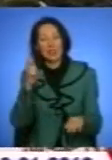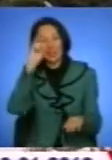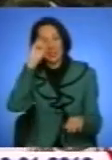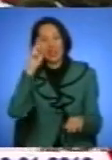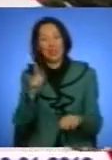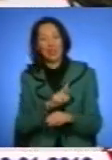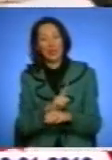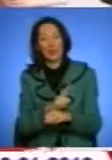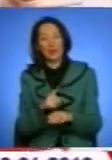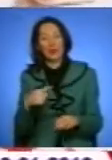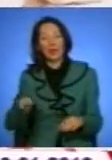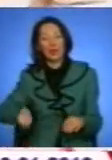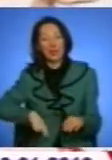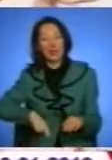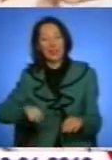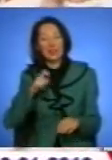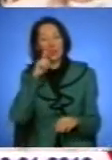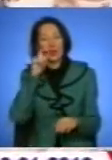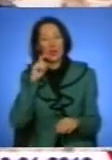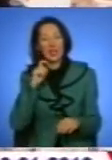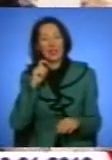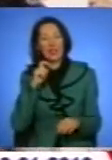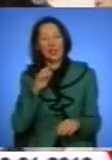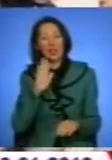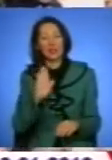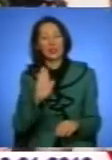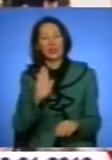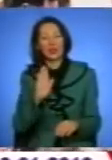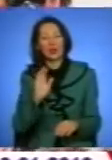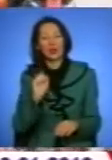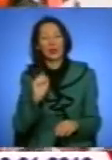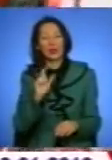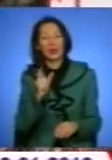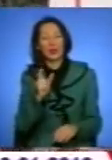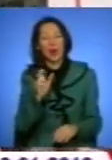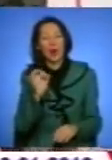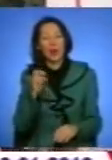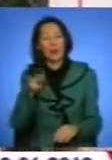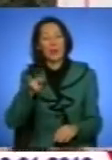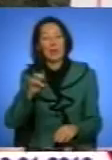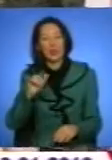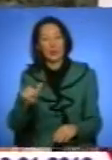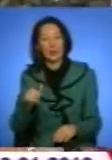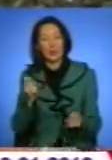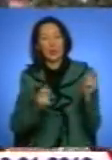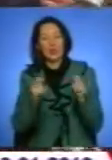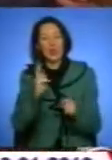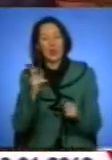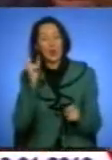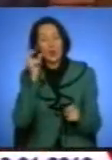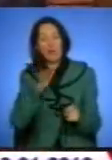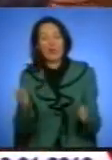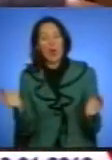Тернопільської адміністрації України Валентину Антоновичу. Фестиваль куті не обмежився лише